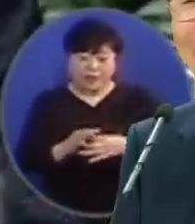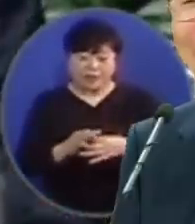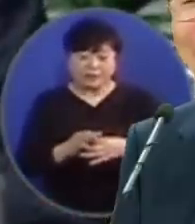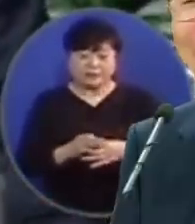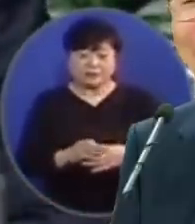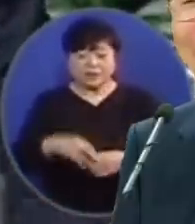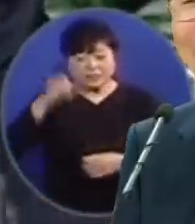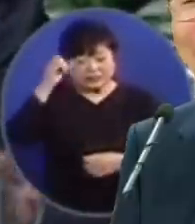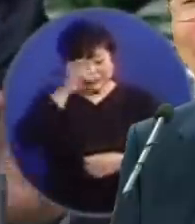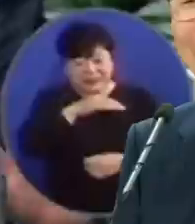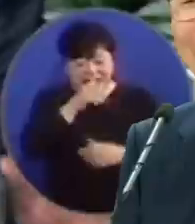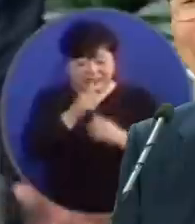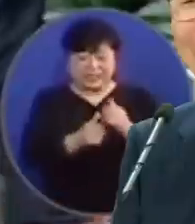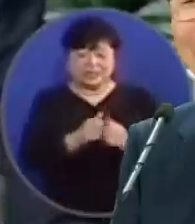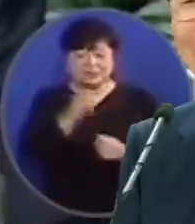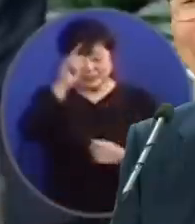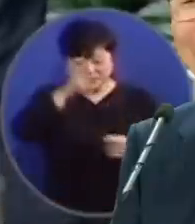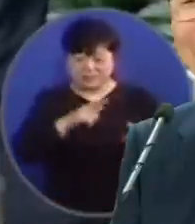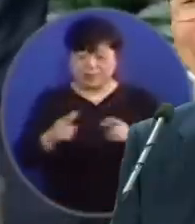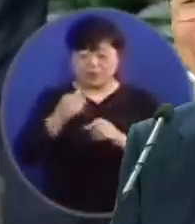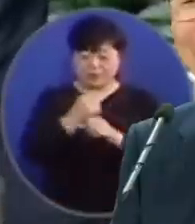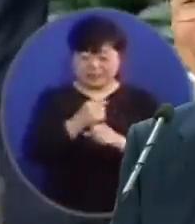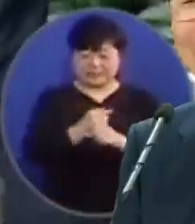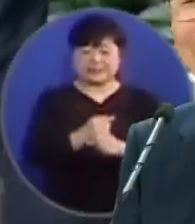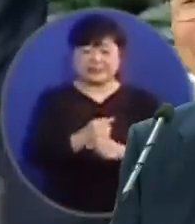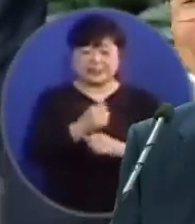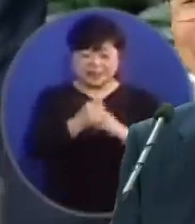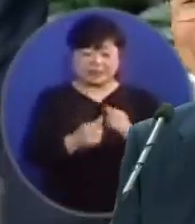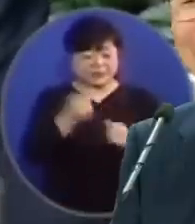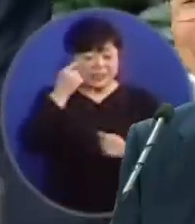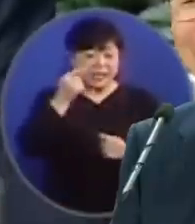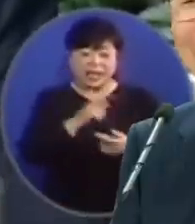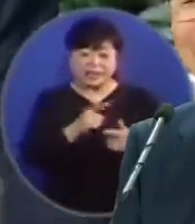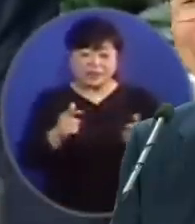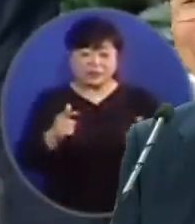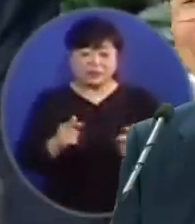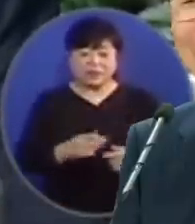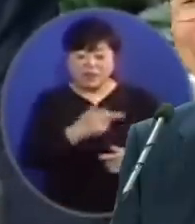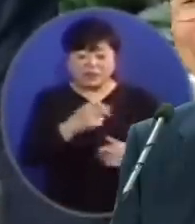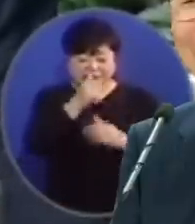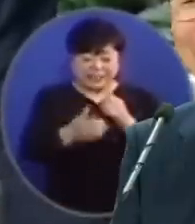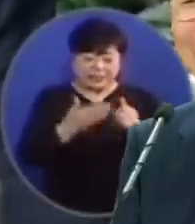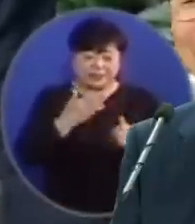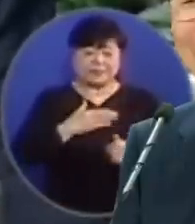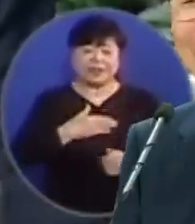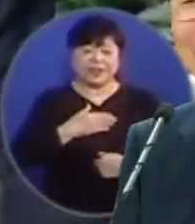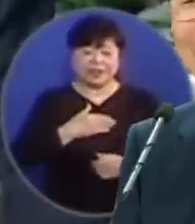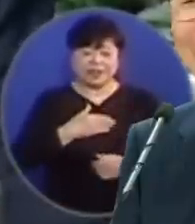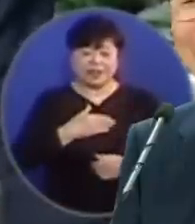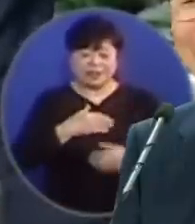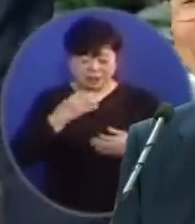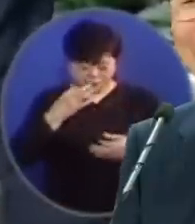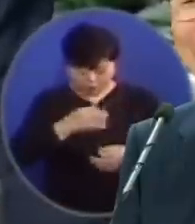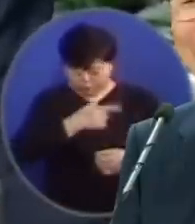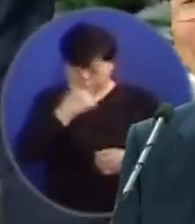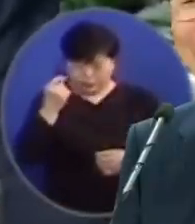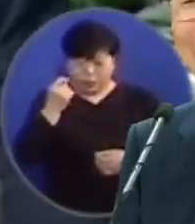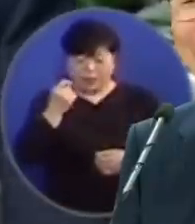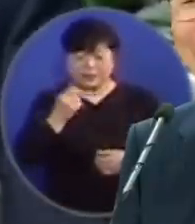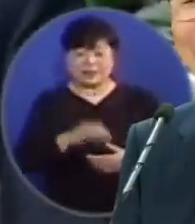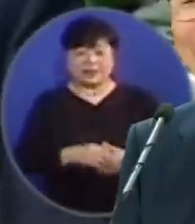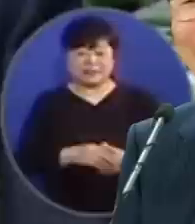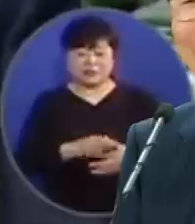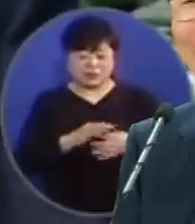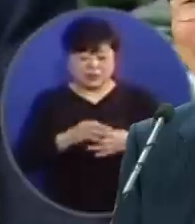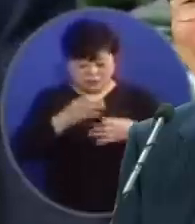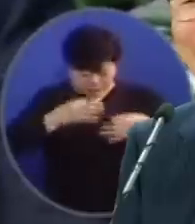우리는 막연하게 하나님 천지와 만물을 지으신 하나님이라고 생각하고 저 크신 하나님이 나 같은 인생에 무슨